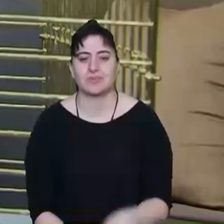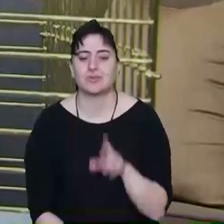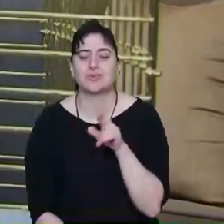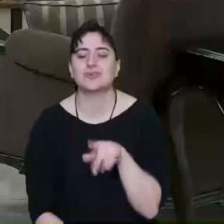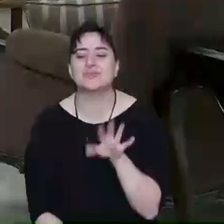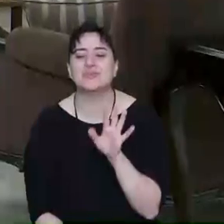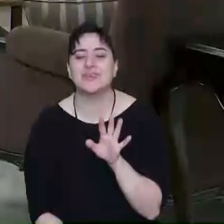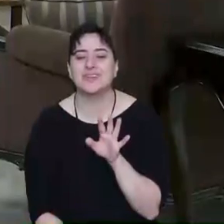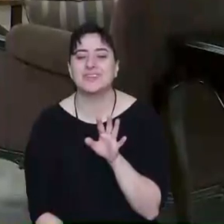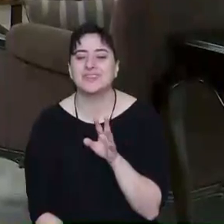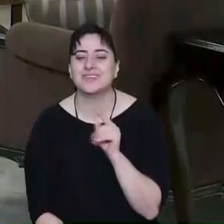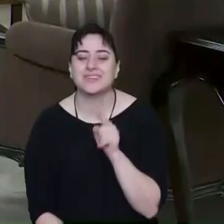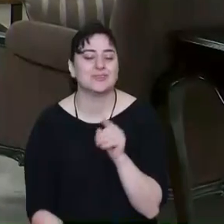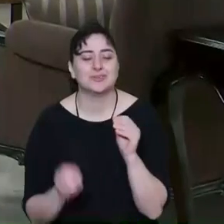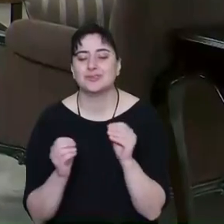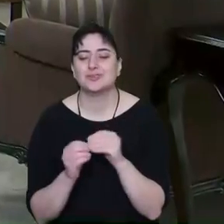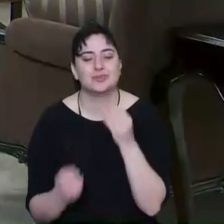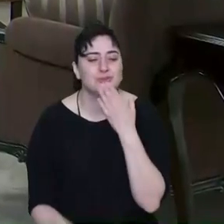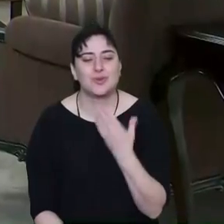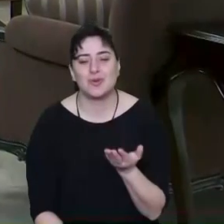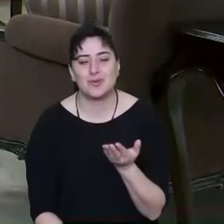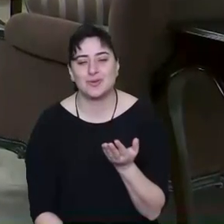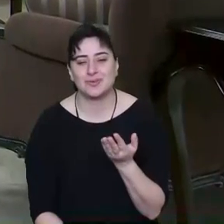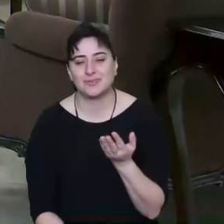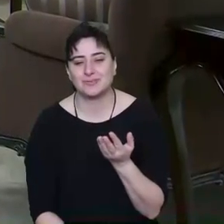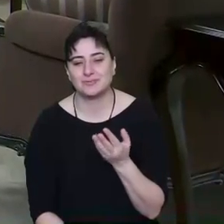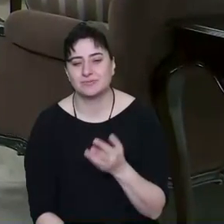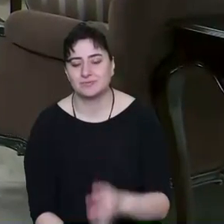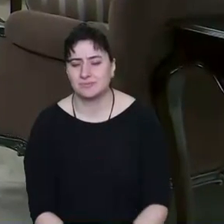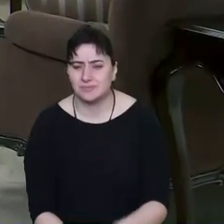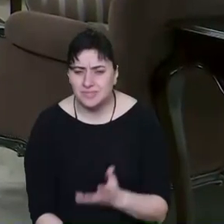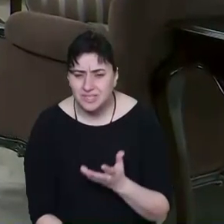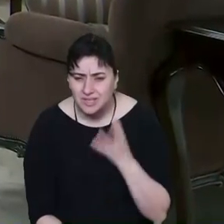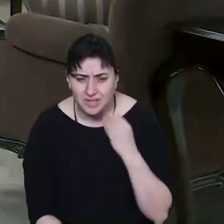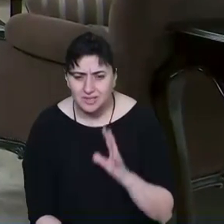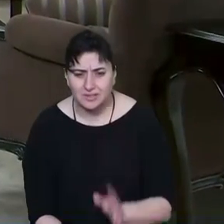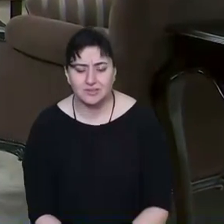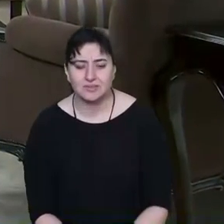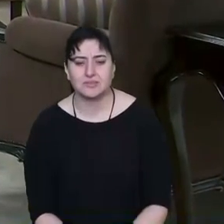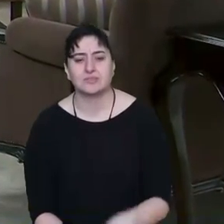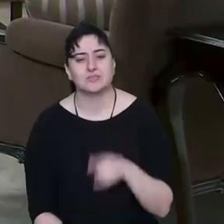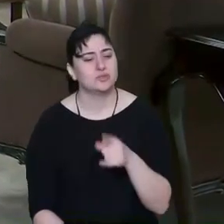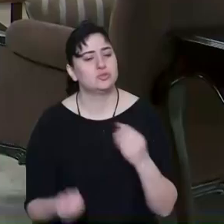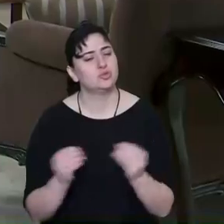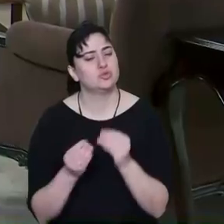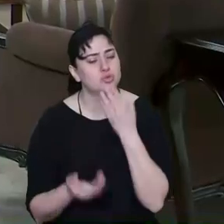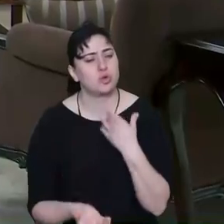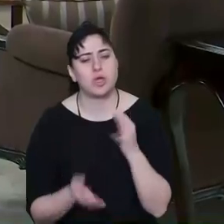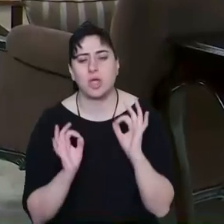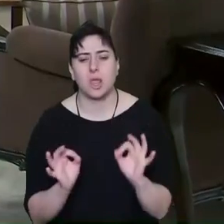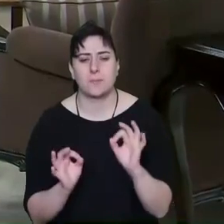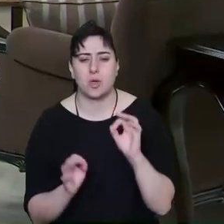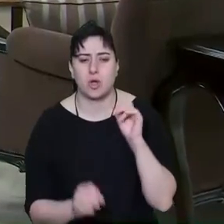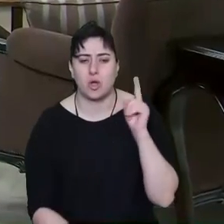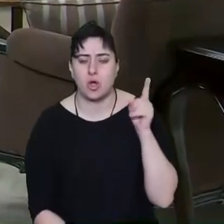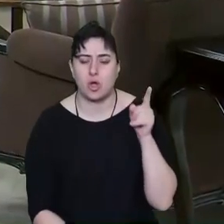Kısma, kısma. Senin suçun yok tabi. Hep neresi bırak? Ne? Doğru diyorsun ya, senin hiç suçun yok. Hep ne